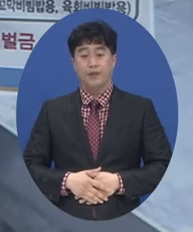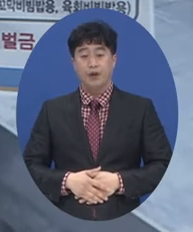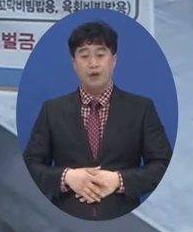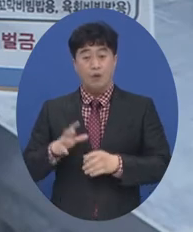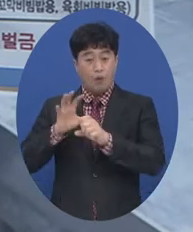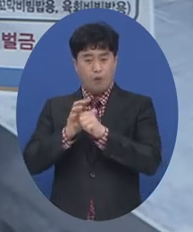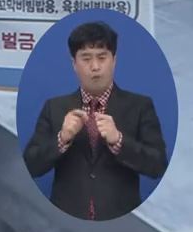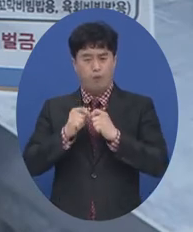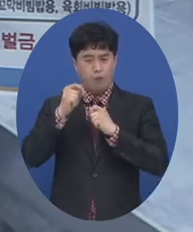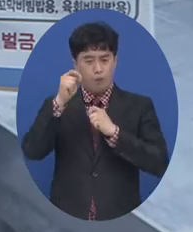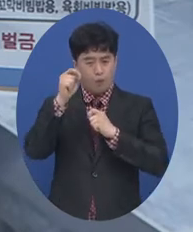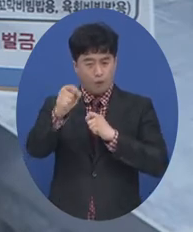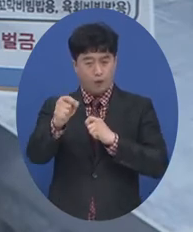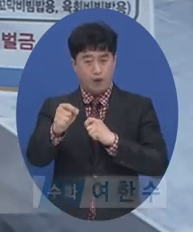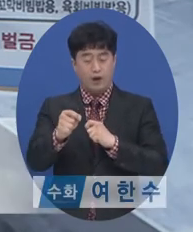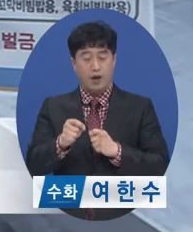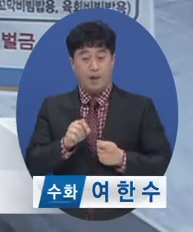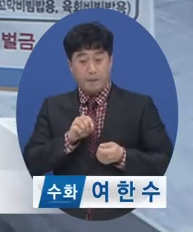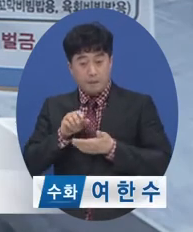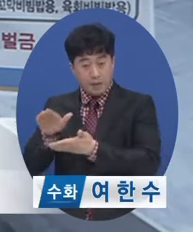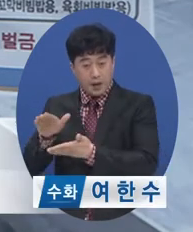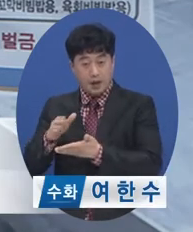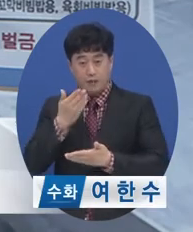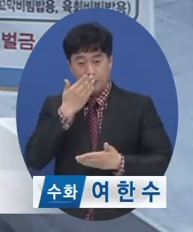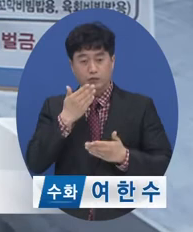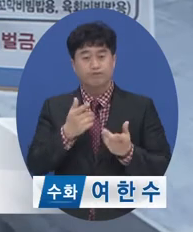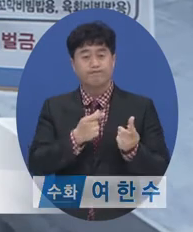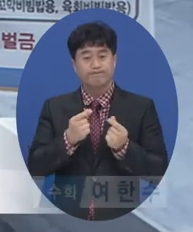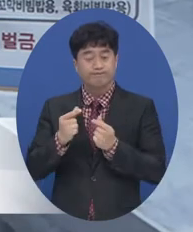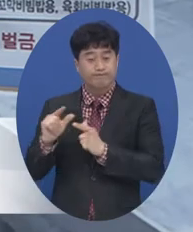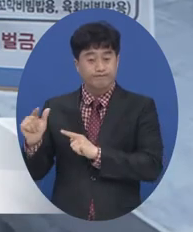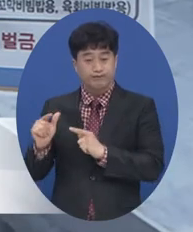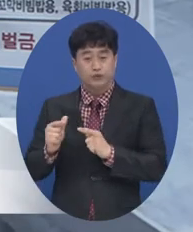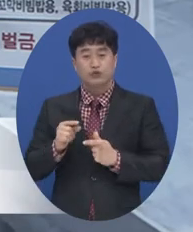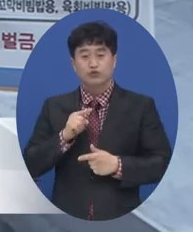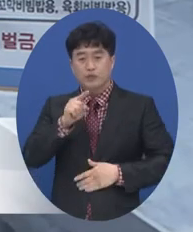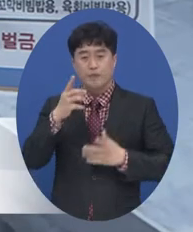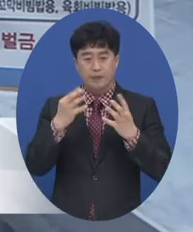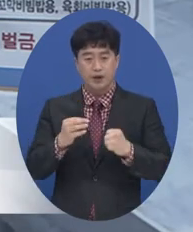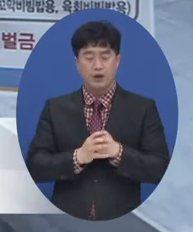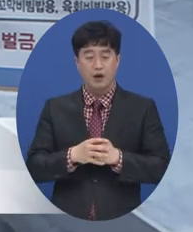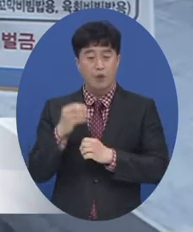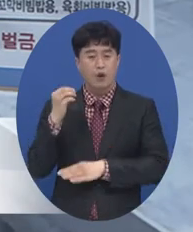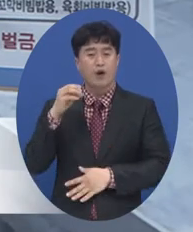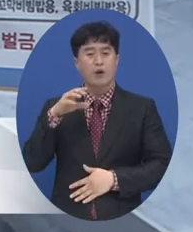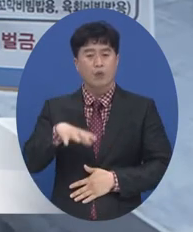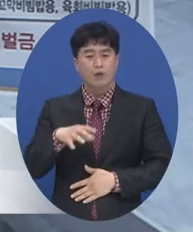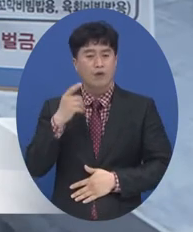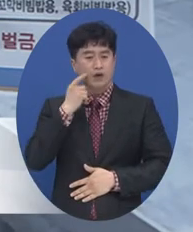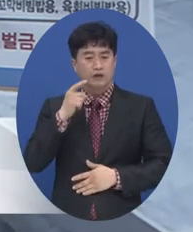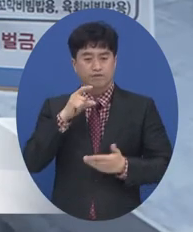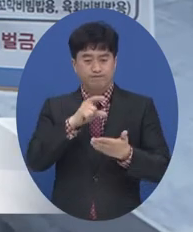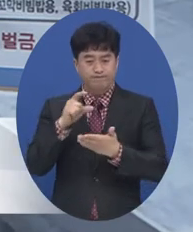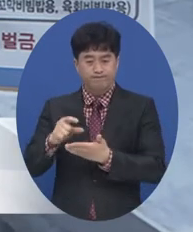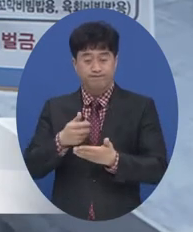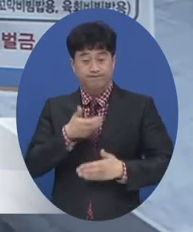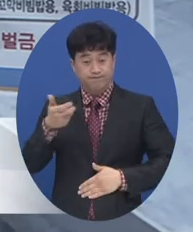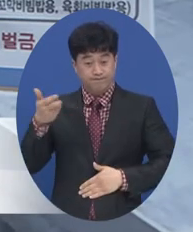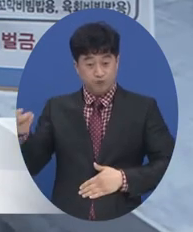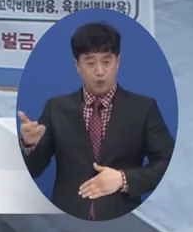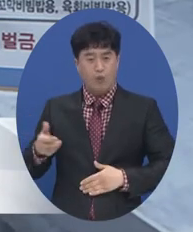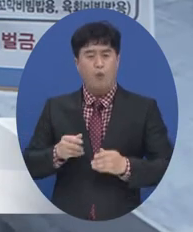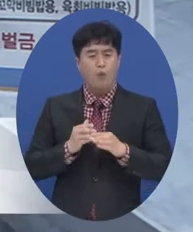코로나19가 장기화되면서 배달음식 주문을 더 많이 하실 텐데요. 원산지를 거짓으로 표시하거나 유통기한이 지난